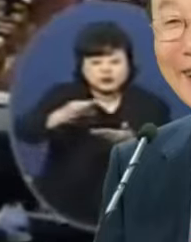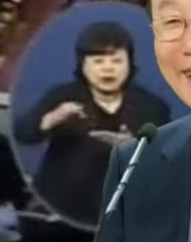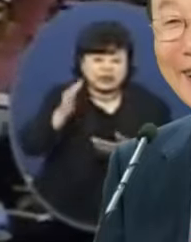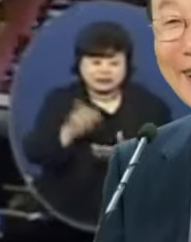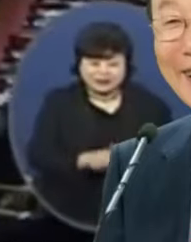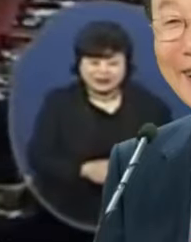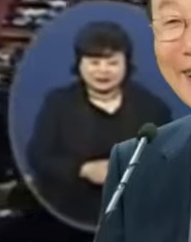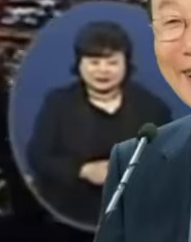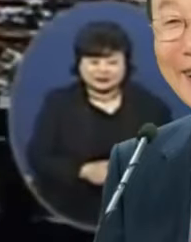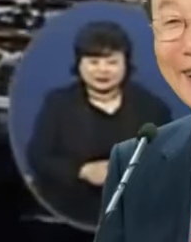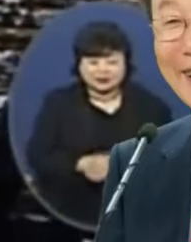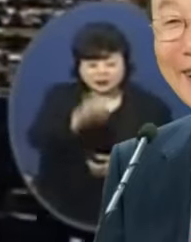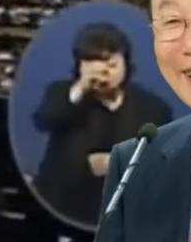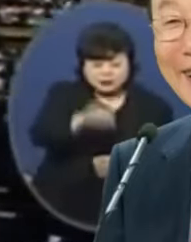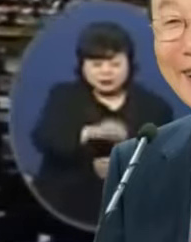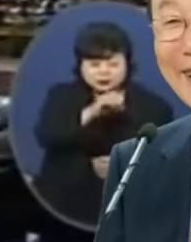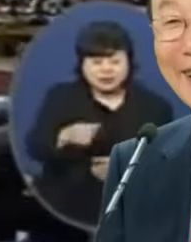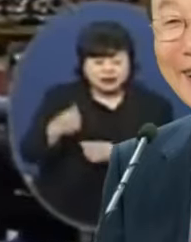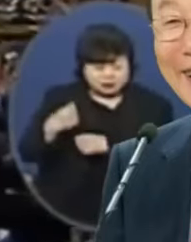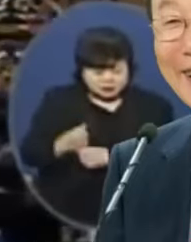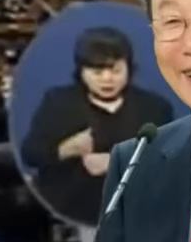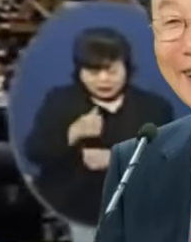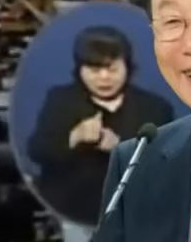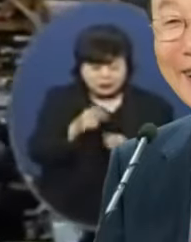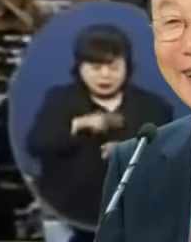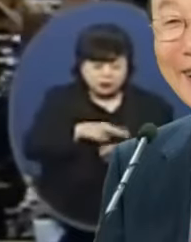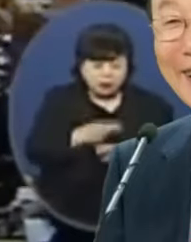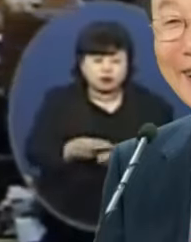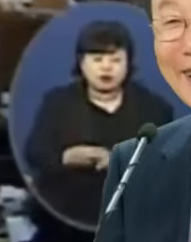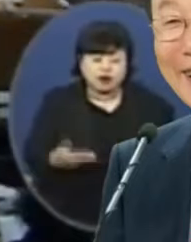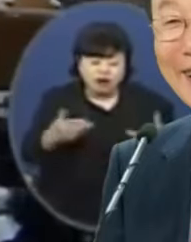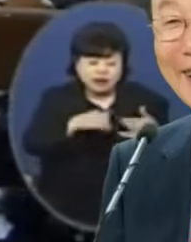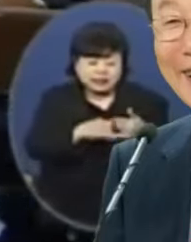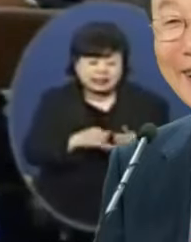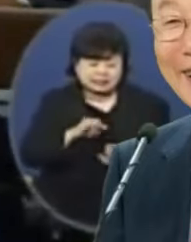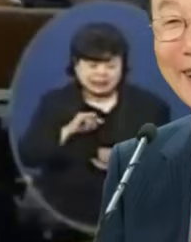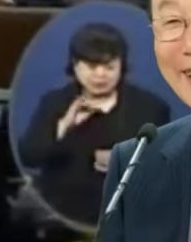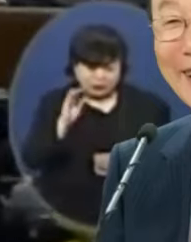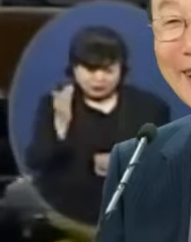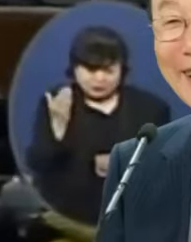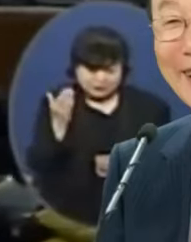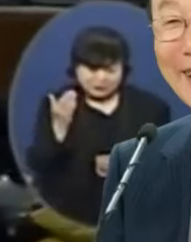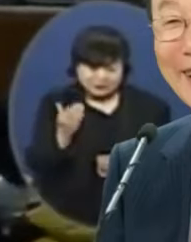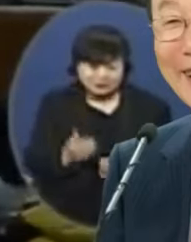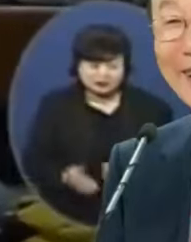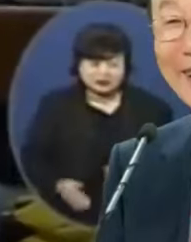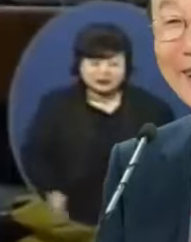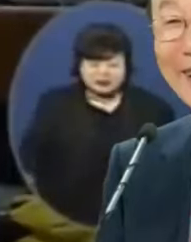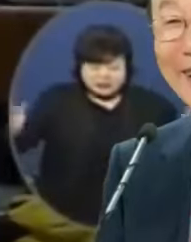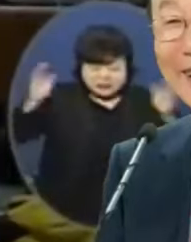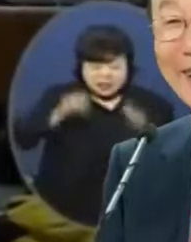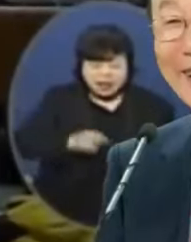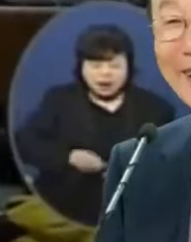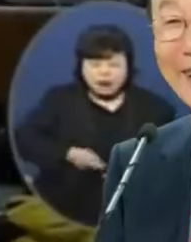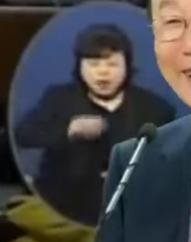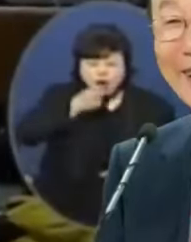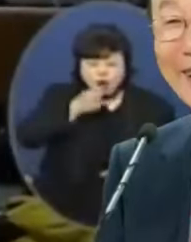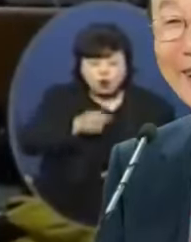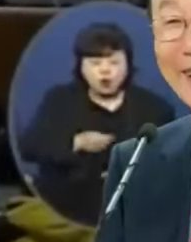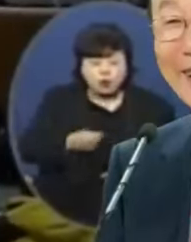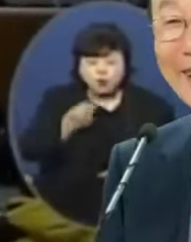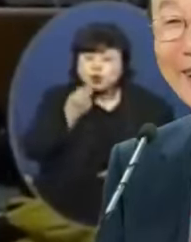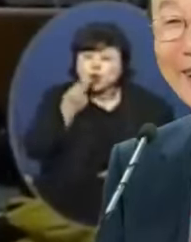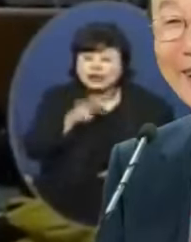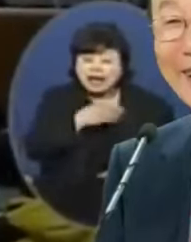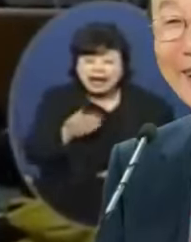되겠습니다. 십자가를 짊어지고 하나님의 선민과 언약의 백성이 되면 흑암의 요단강이 다 갈라지고 백성들이 유유히